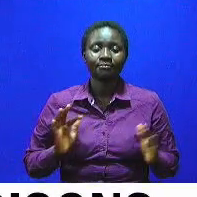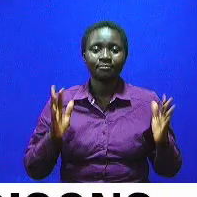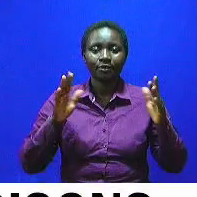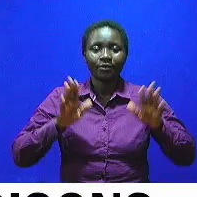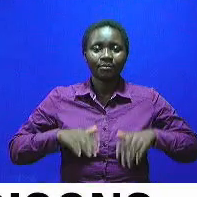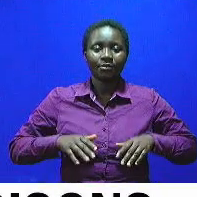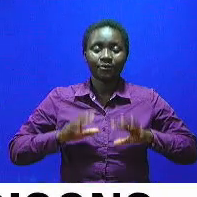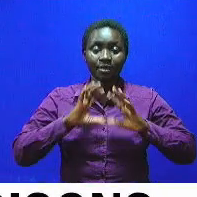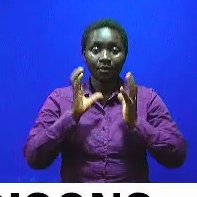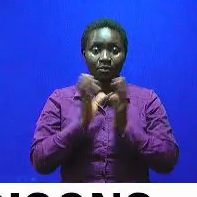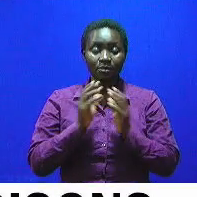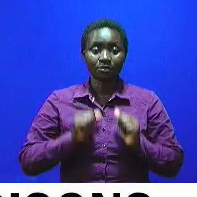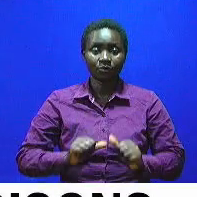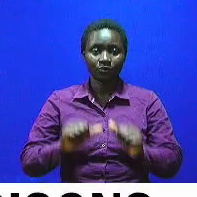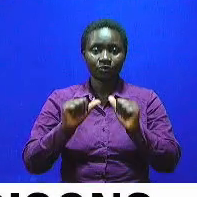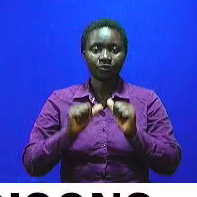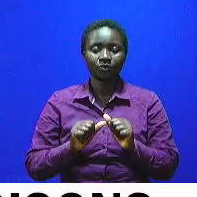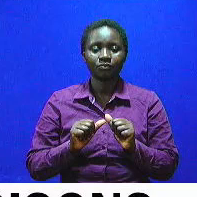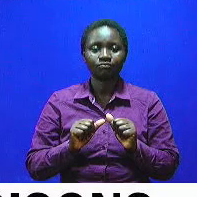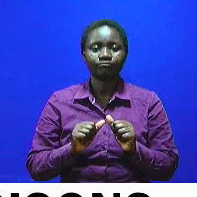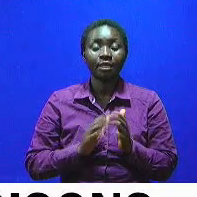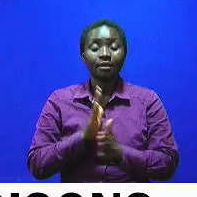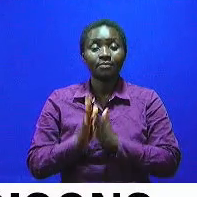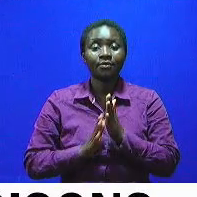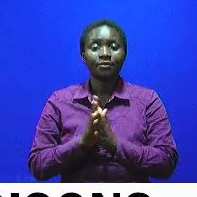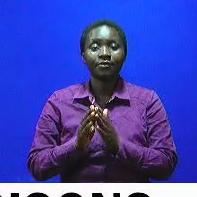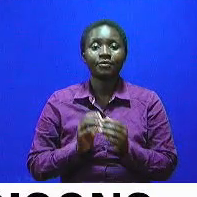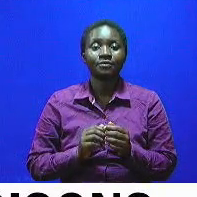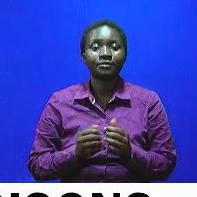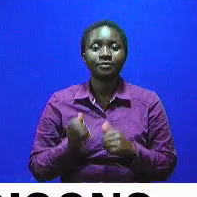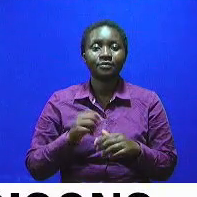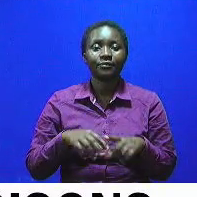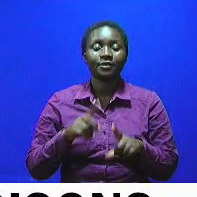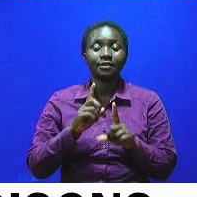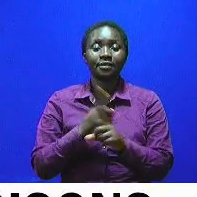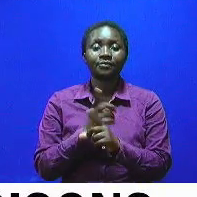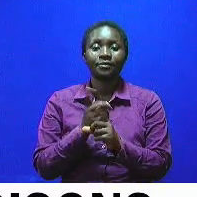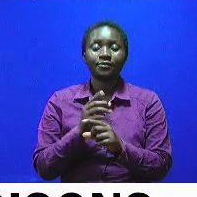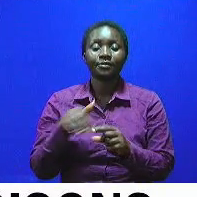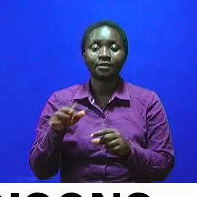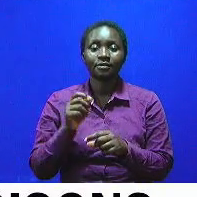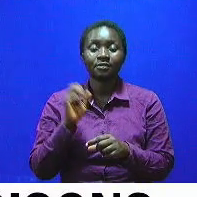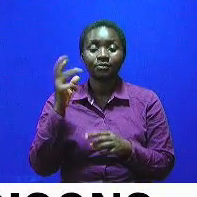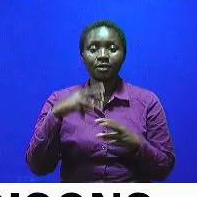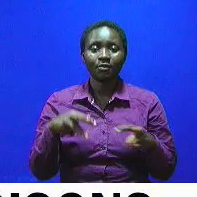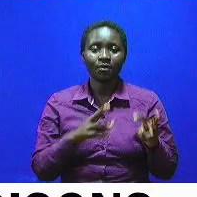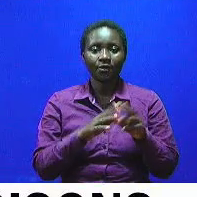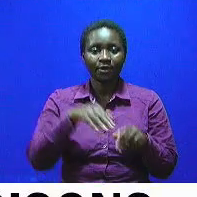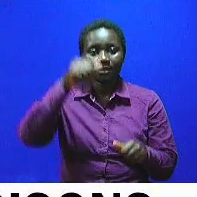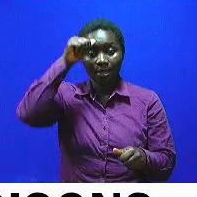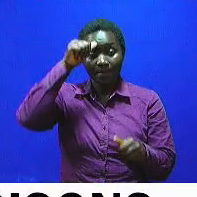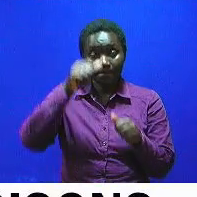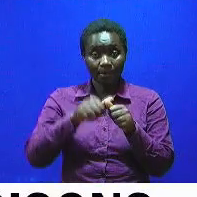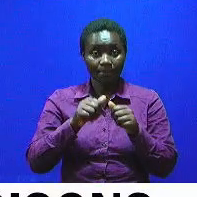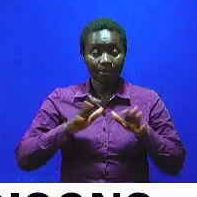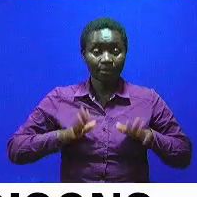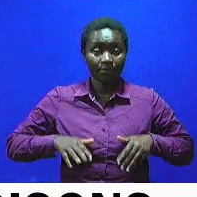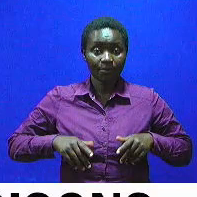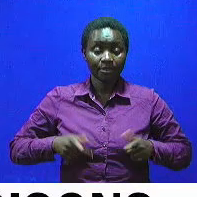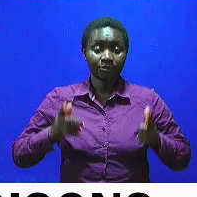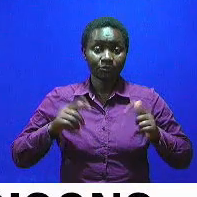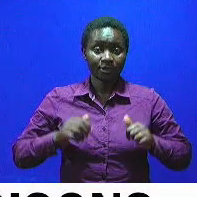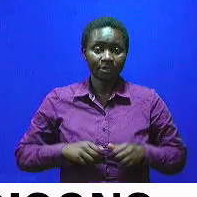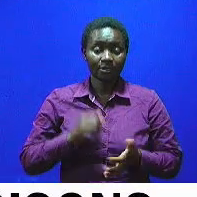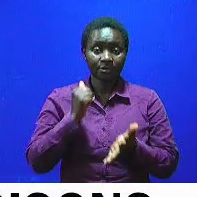ensengima ligendrete gosegende miru beri agendrete ase chinsemo awao na senchile emo yoko inyora abaspati ni go ritkori ya lero ea